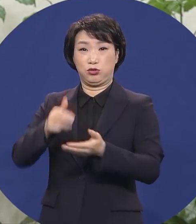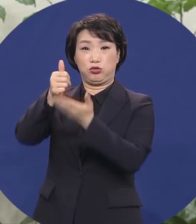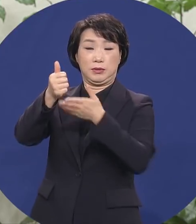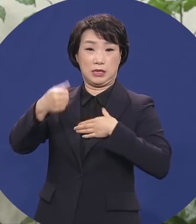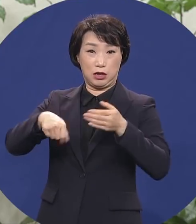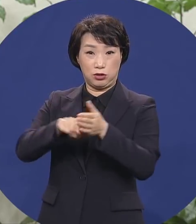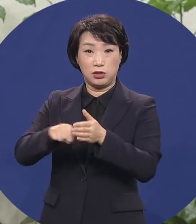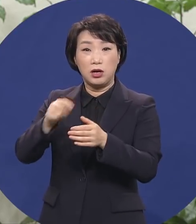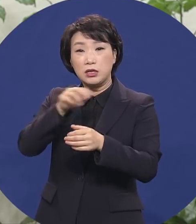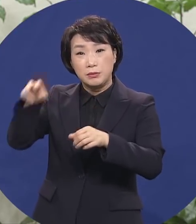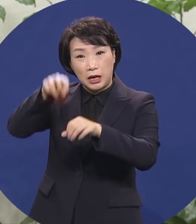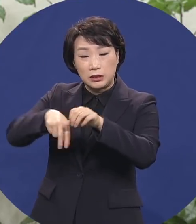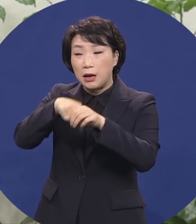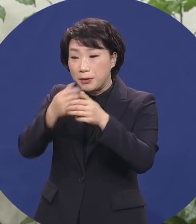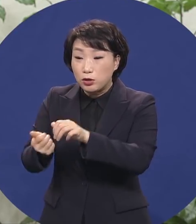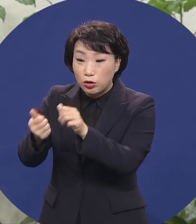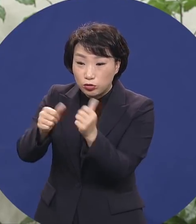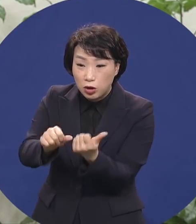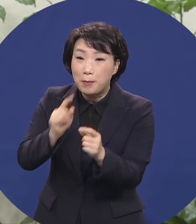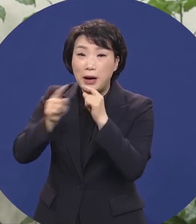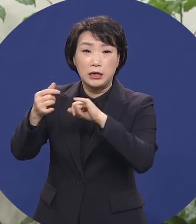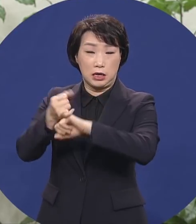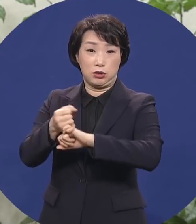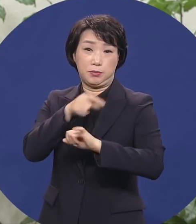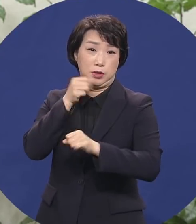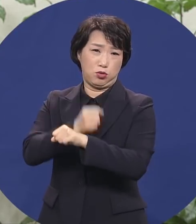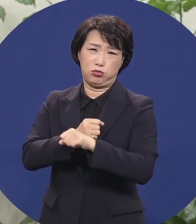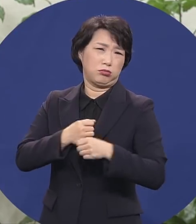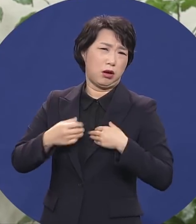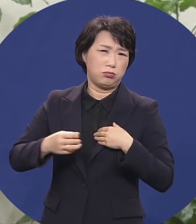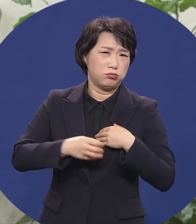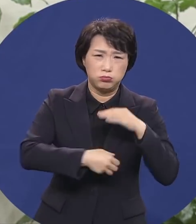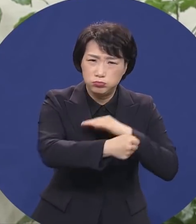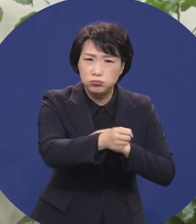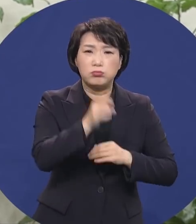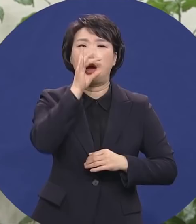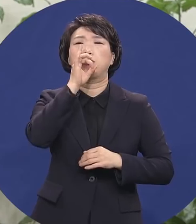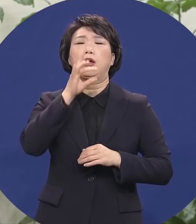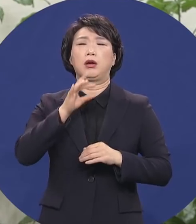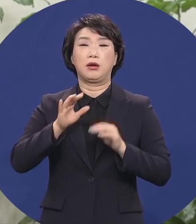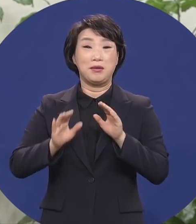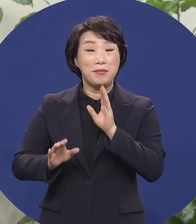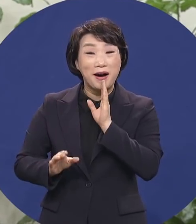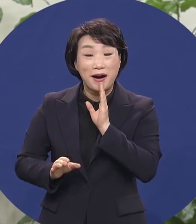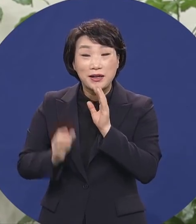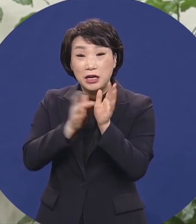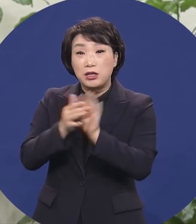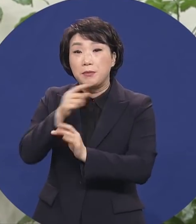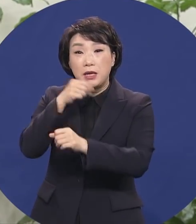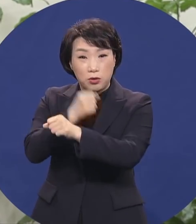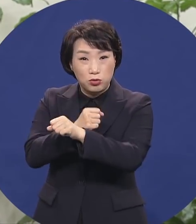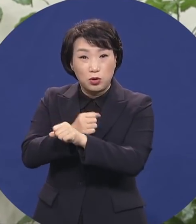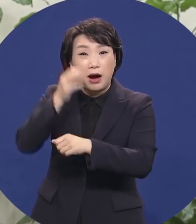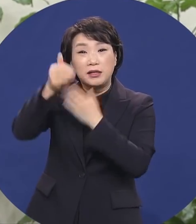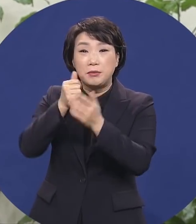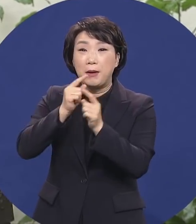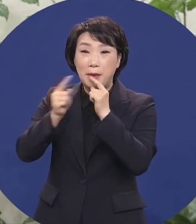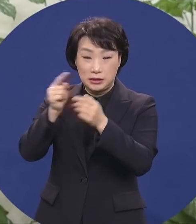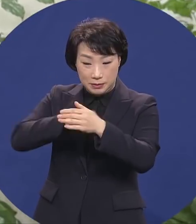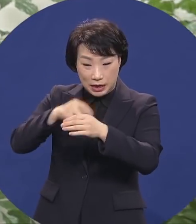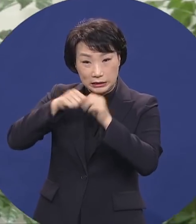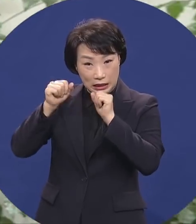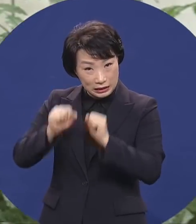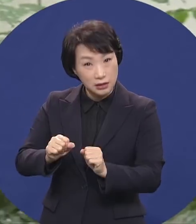나를 위해 흘리신 언약의 약속의 피의 공로만은 절대 뺏기지 말아야 되는데 이 피의 공로가 말씀 안에 있다 이 말입니다.